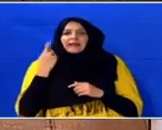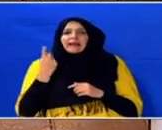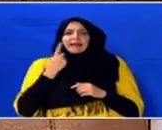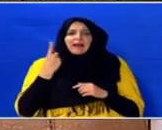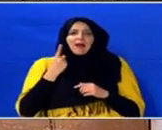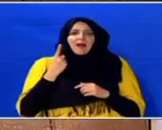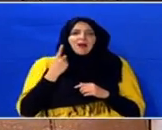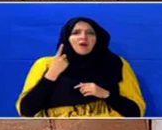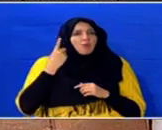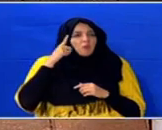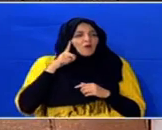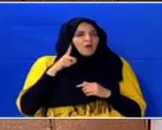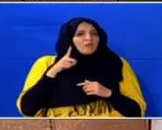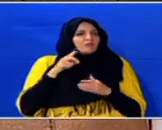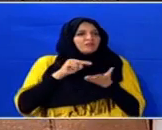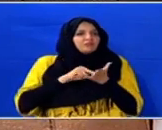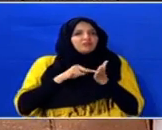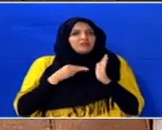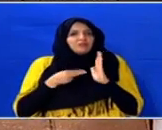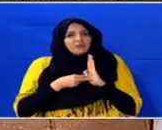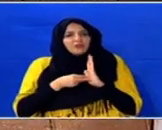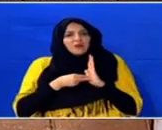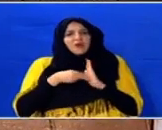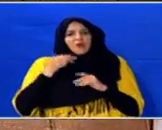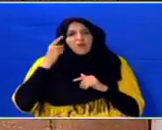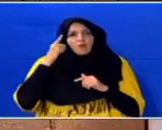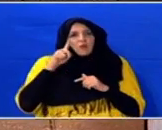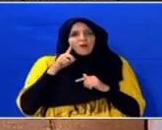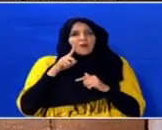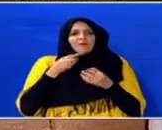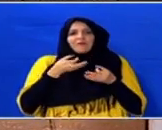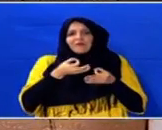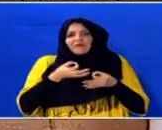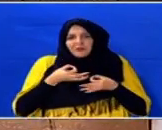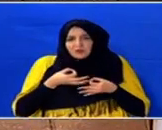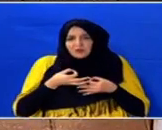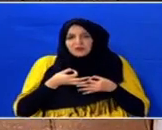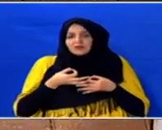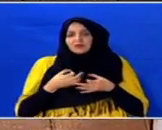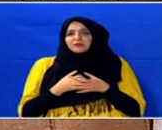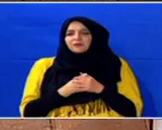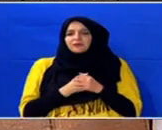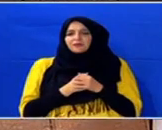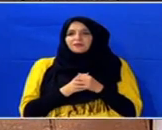هذه وظيفة من الوظائف المهمة في الشريعة الإسلامية، وظيفة